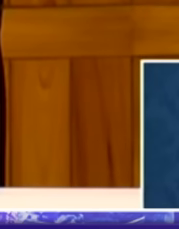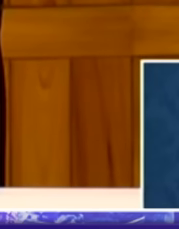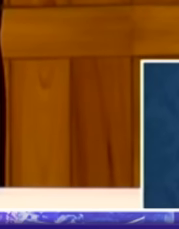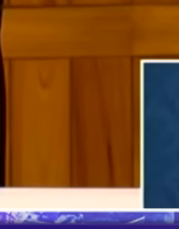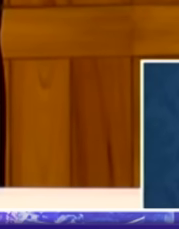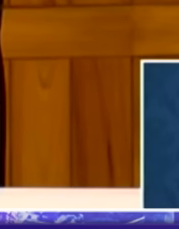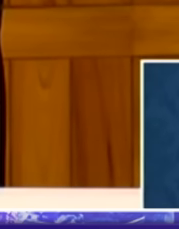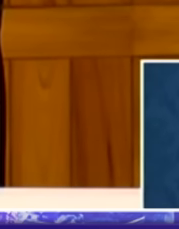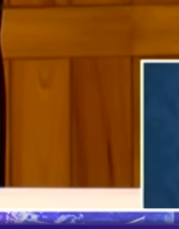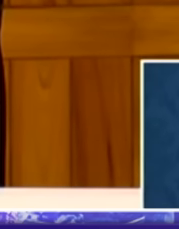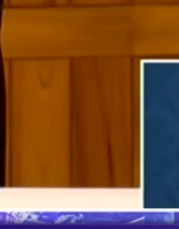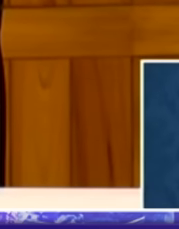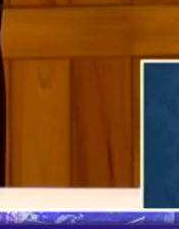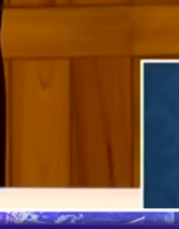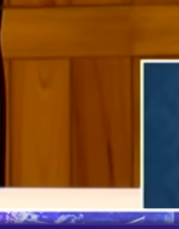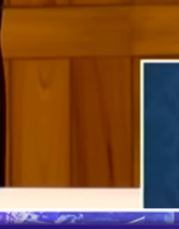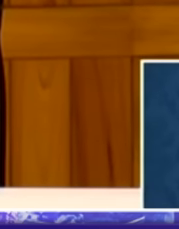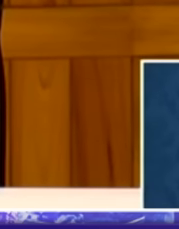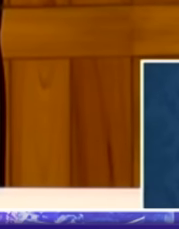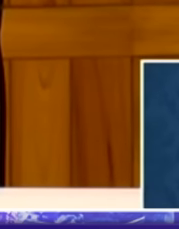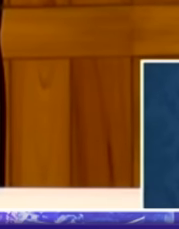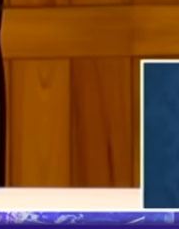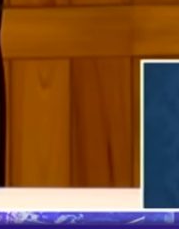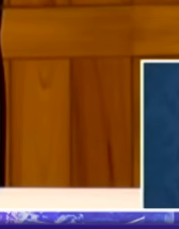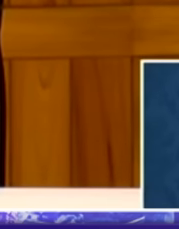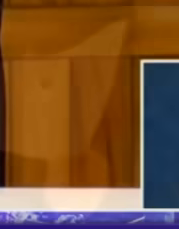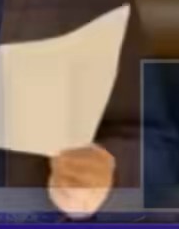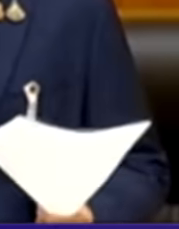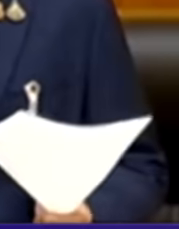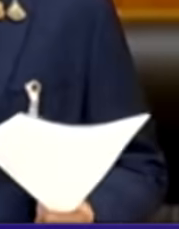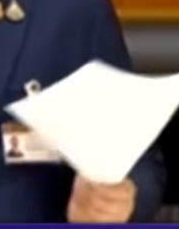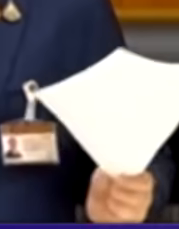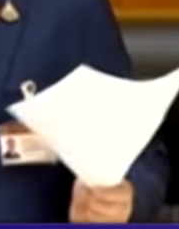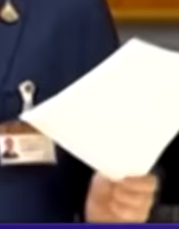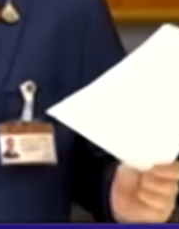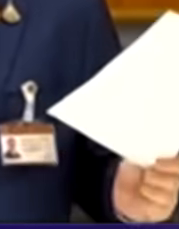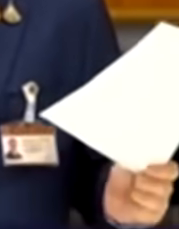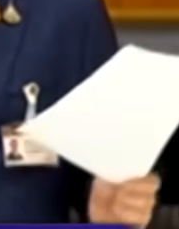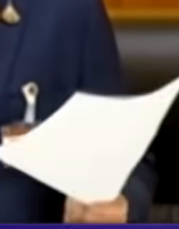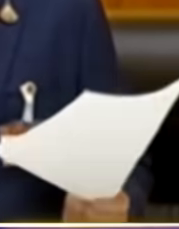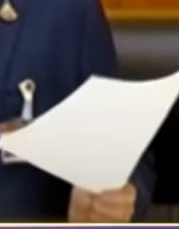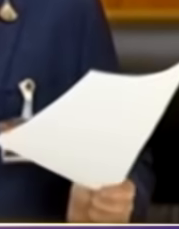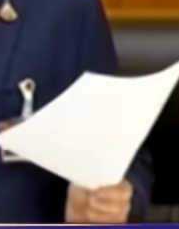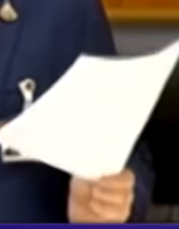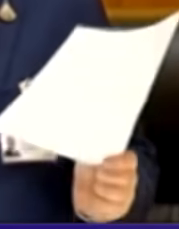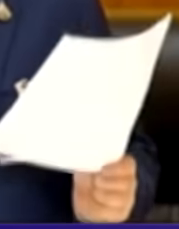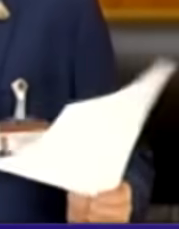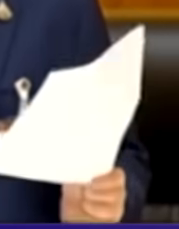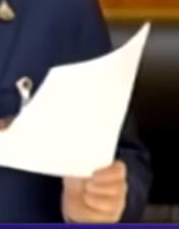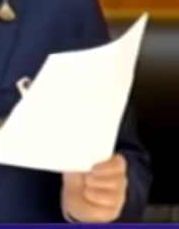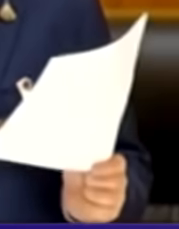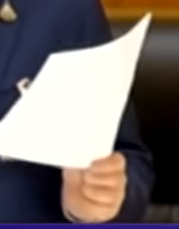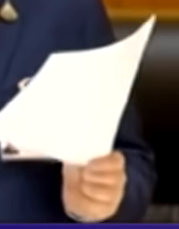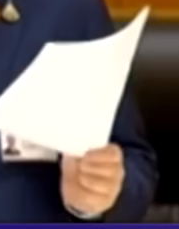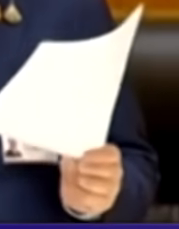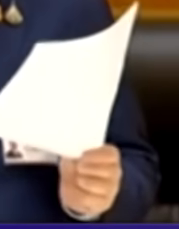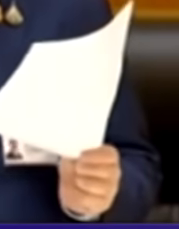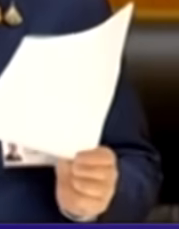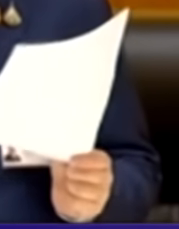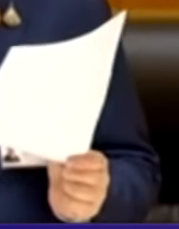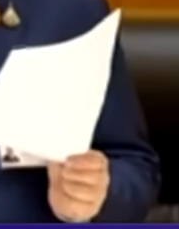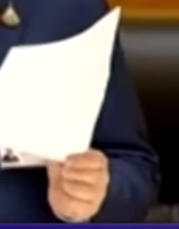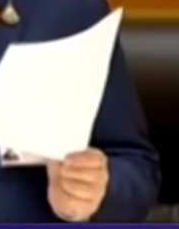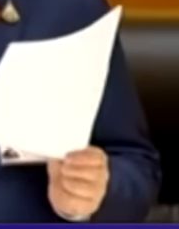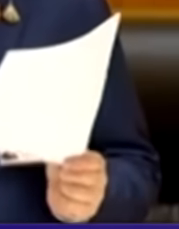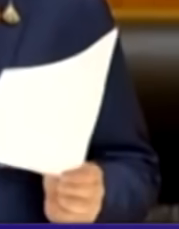าไม่ผิดกฎหมายฟังรัฐมนตรีช่วยดีๆฮะ ชี้แจงเพื่อให้เกิดความชัดเจนว่าไม่ได้ขัดต่อกฎหมายที่สำคัญที่สุด